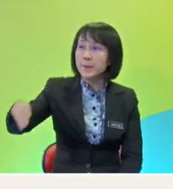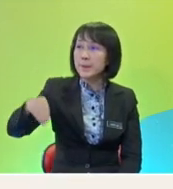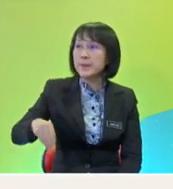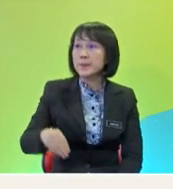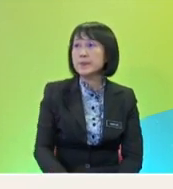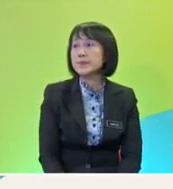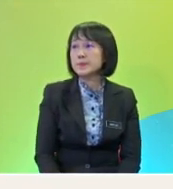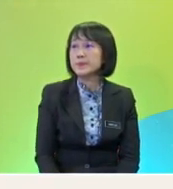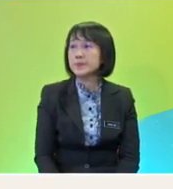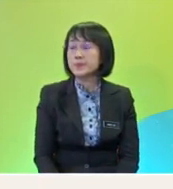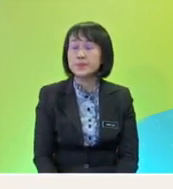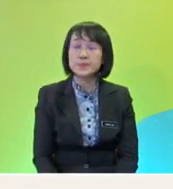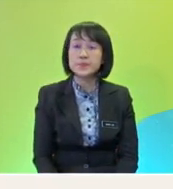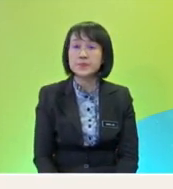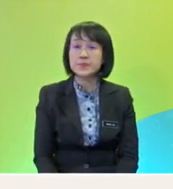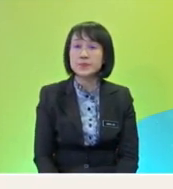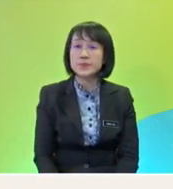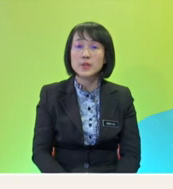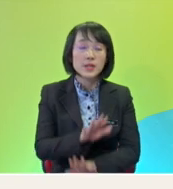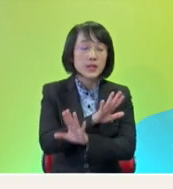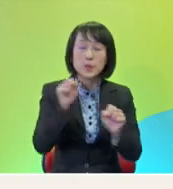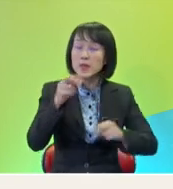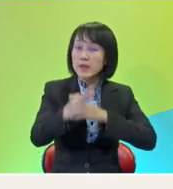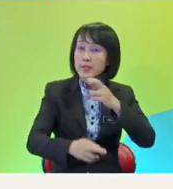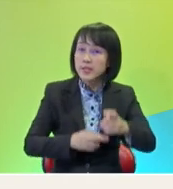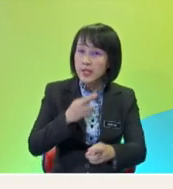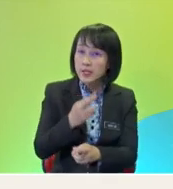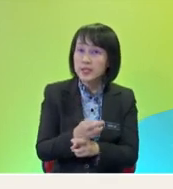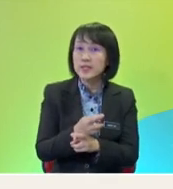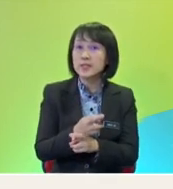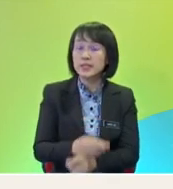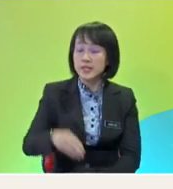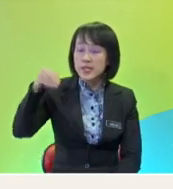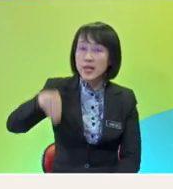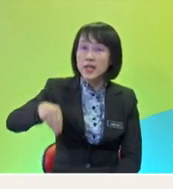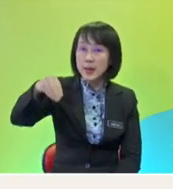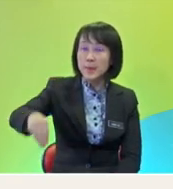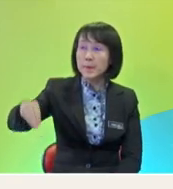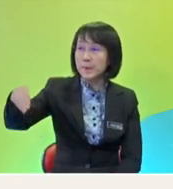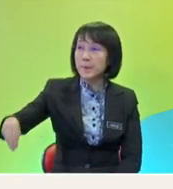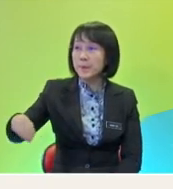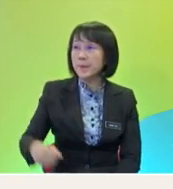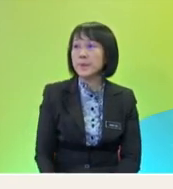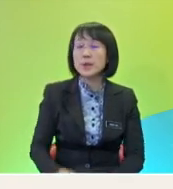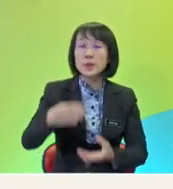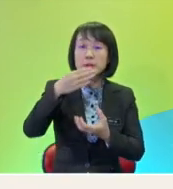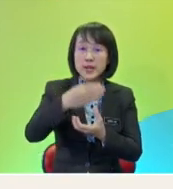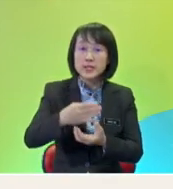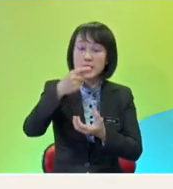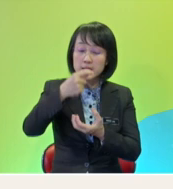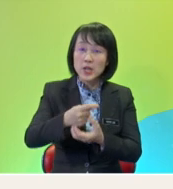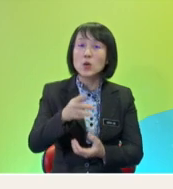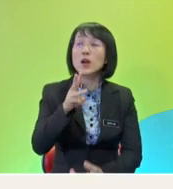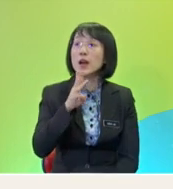nak dibuat, tak boleh nak dikitar semula. Kita seelok-eloknya kita tanam bekas yang menakung air. Yang